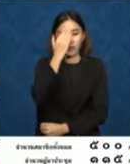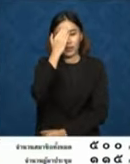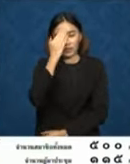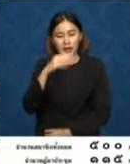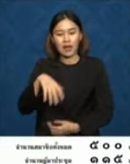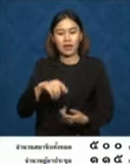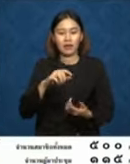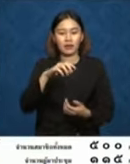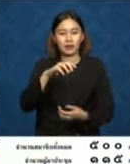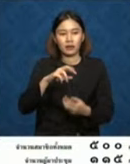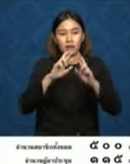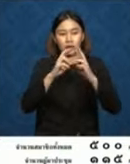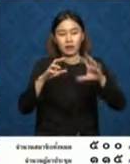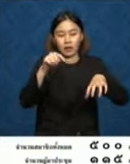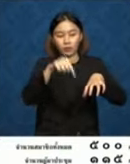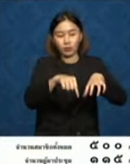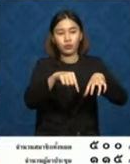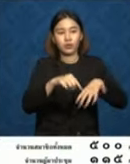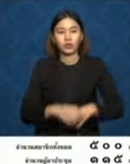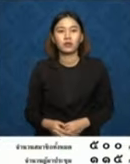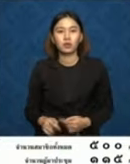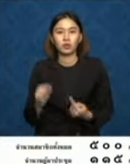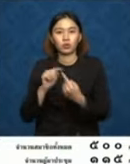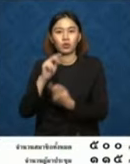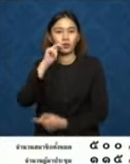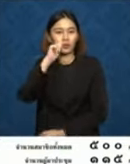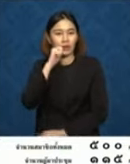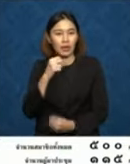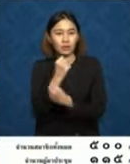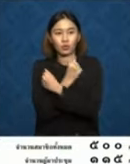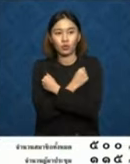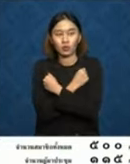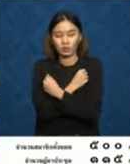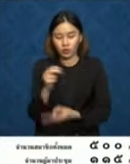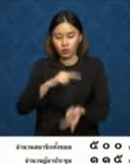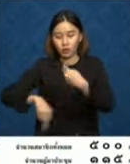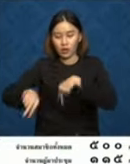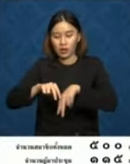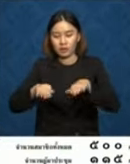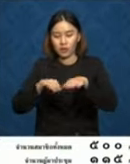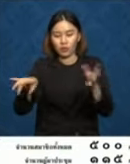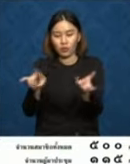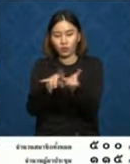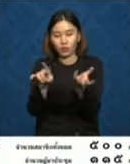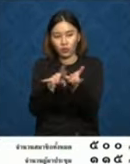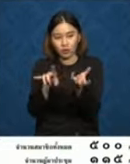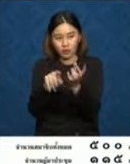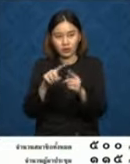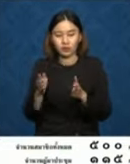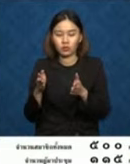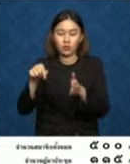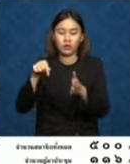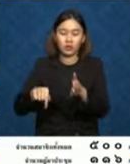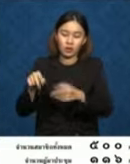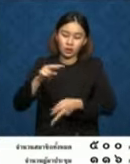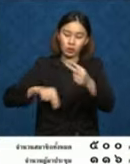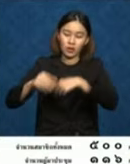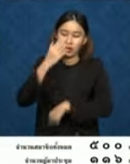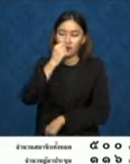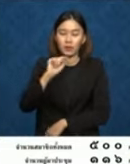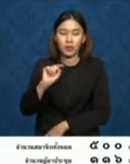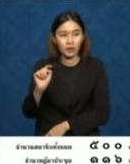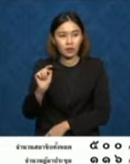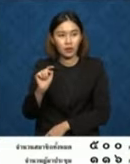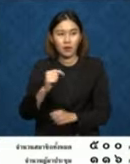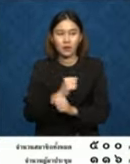ครับเรื่องที่สองครับขอให้ประปาสุขุมวิทนะครับตรวจสอบคุณภาพบริษัทผู้รับเหมานะครับที่วางท่อใต้ทางเท้าตลอดแนวถนนพระราม4นะครับเพราะว่าไม่มี